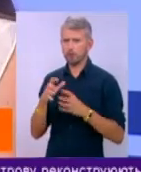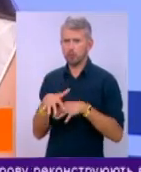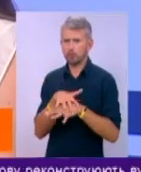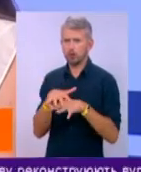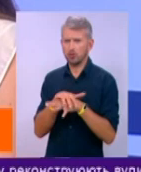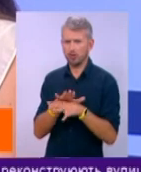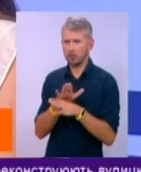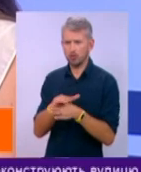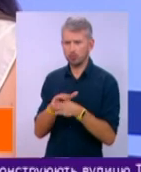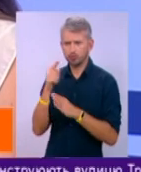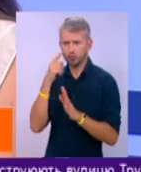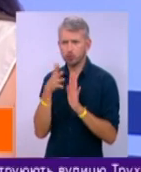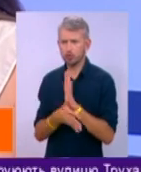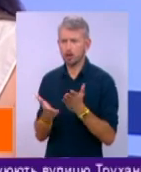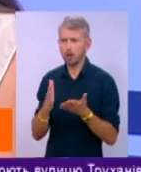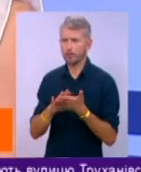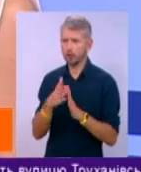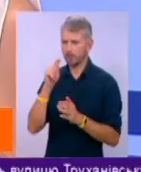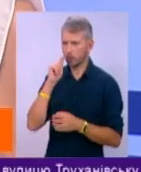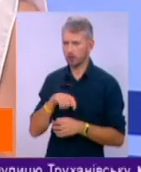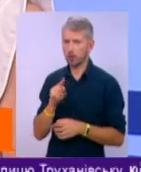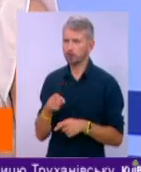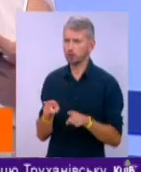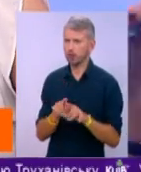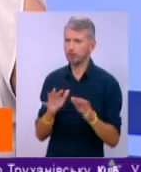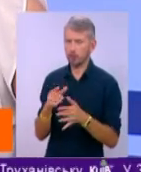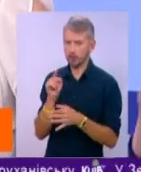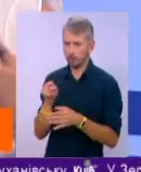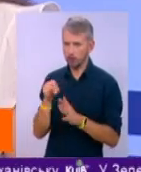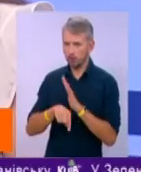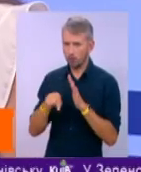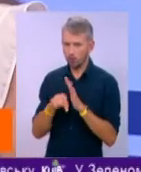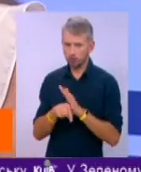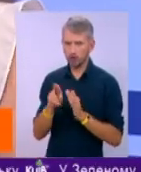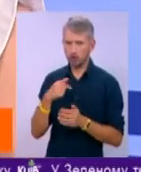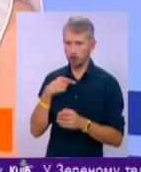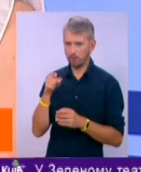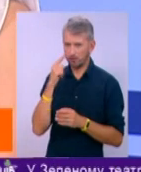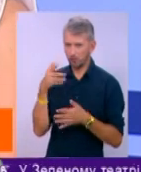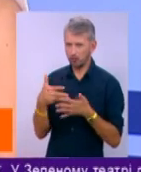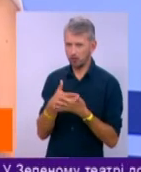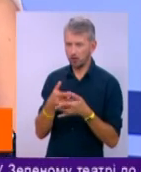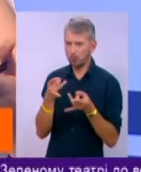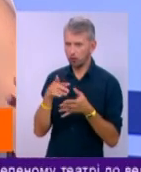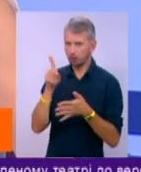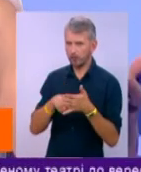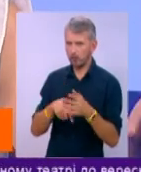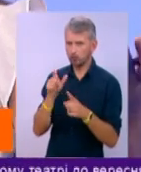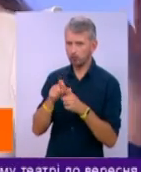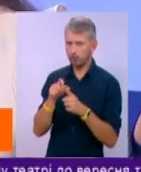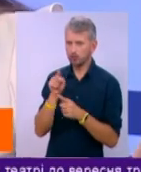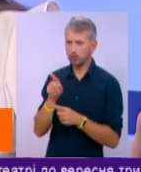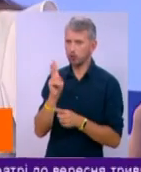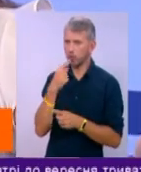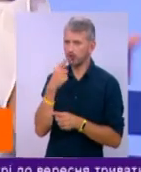не зовсім розуміє, м'яко кажучи, яка ситуація в Україні. Чому так відбувається? Вони, по суті, наскільки я вас зрозуміла, просто довіряють словам тих,